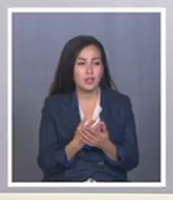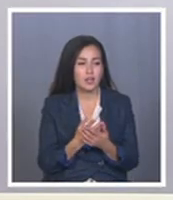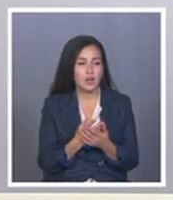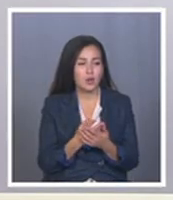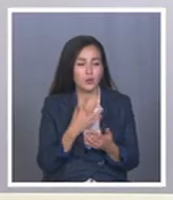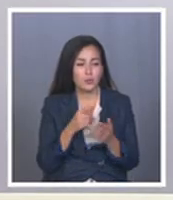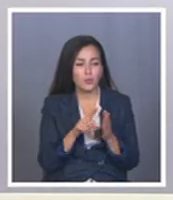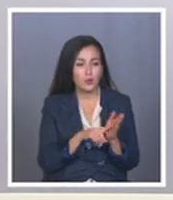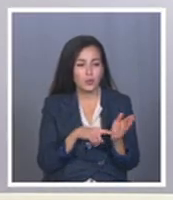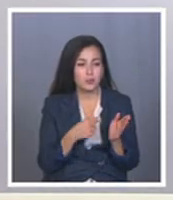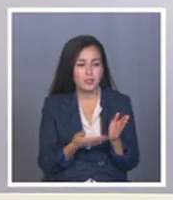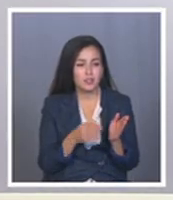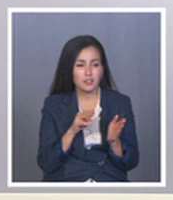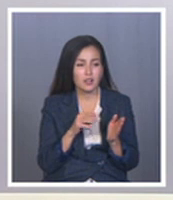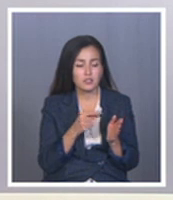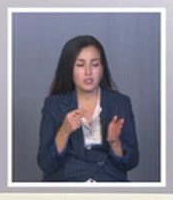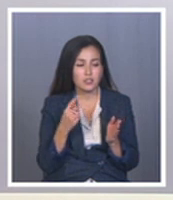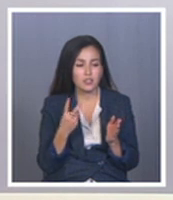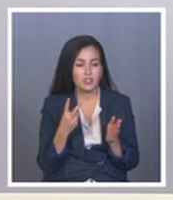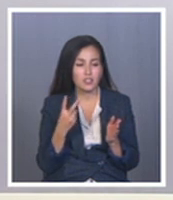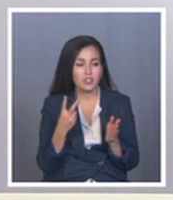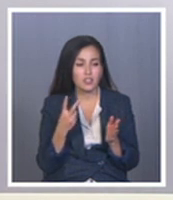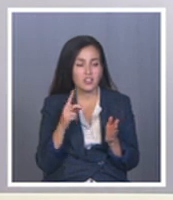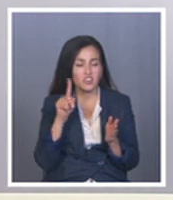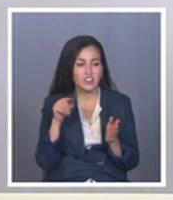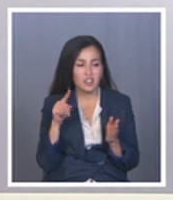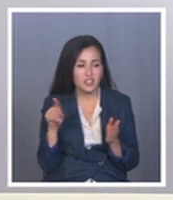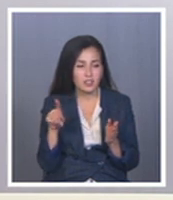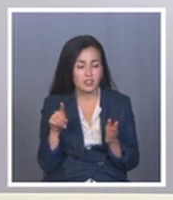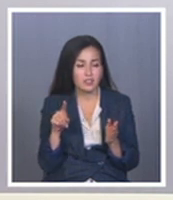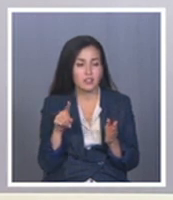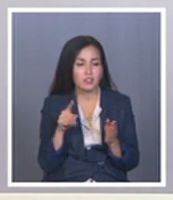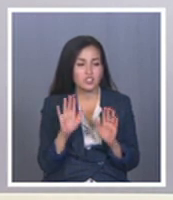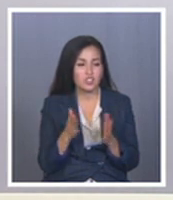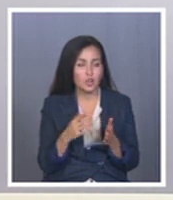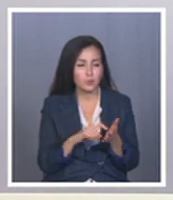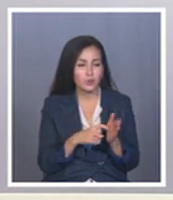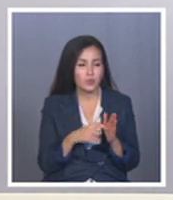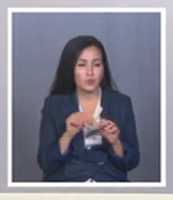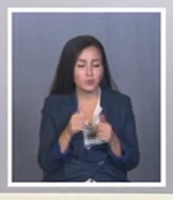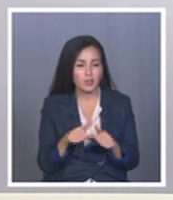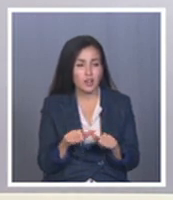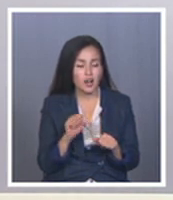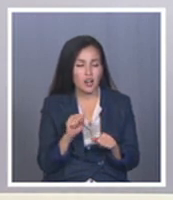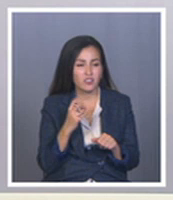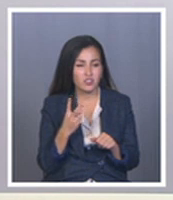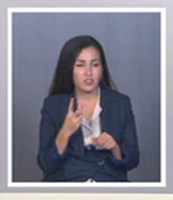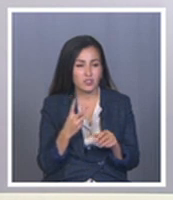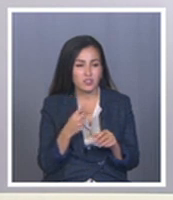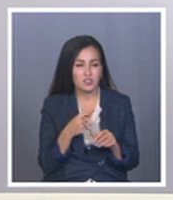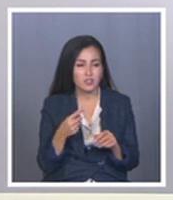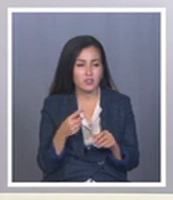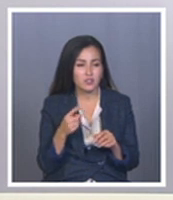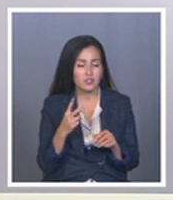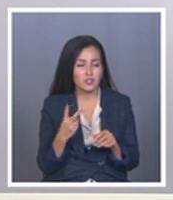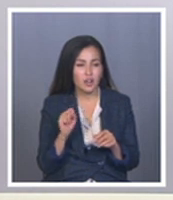бізде Т азайту 2-нің квадраты тұр. Бұл қысқаша көбейту формуласы. А квадрат азайту 2АБ қосу Б квадрат. Бұл А